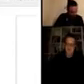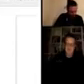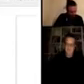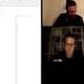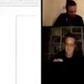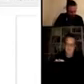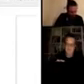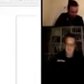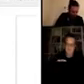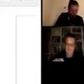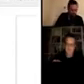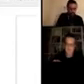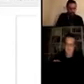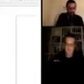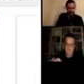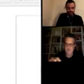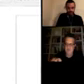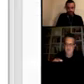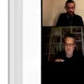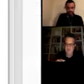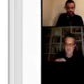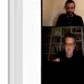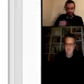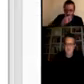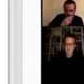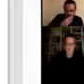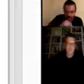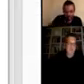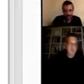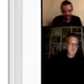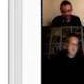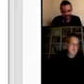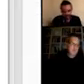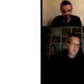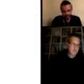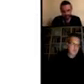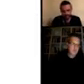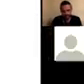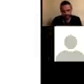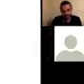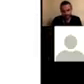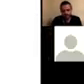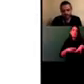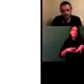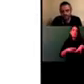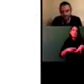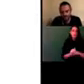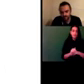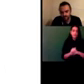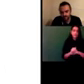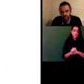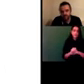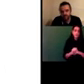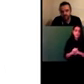Hayrettin Günç tasarımcı, mimar, aynı zamanda şehirci. NACTO'nun Global Designing Cities Initiative